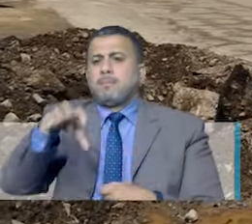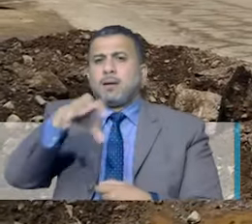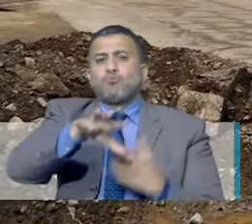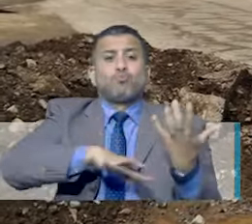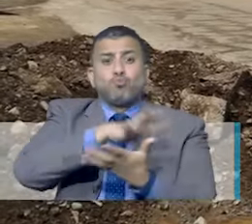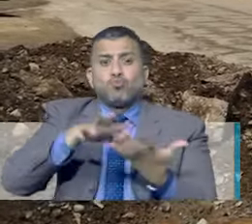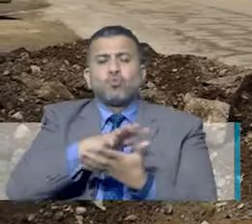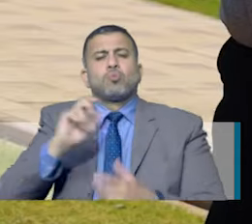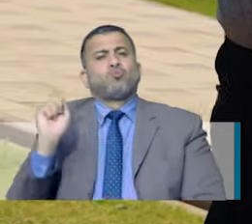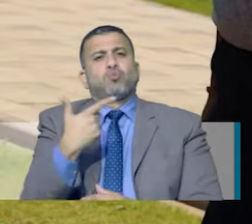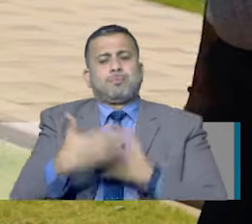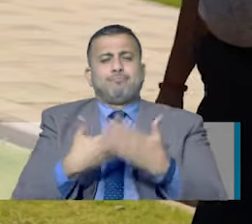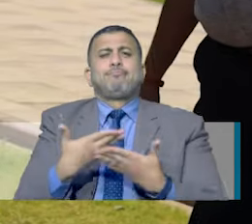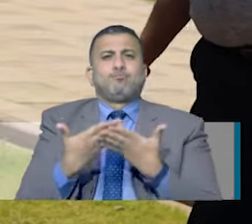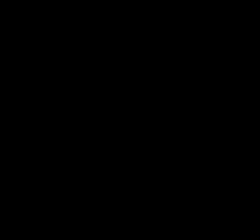المتضرره